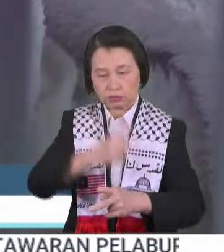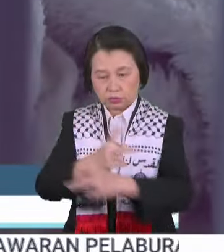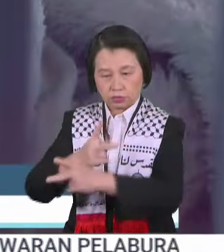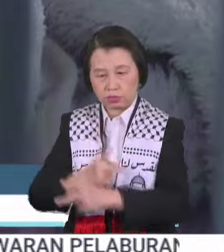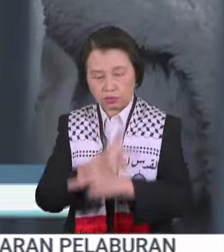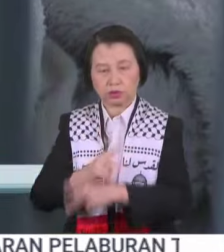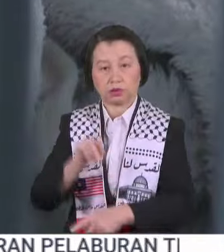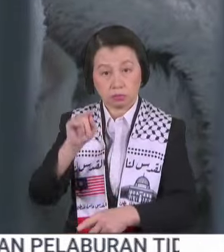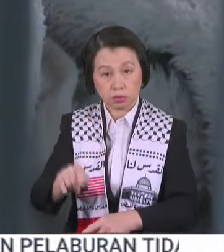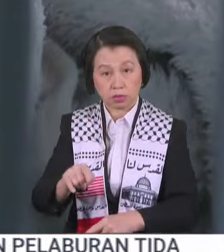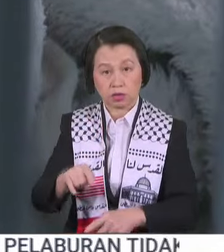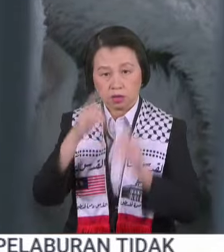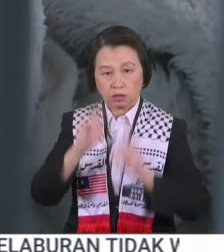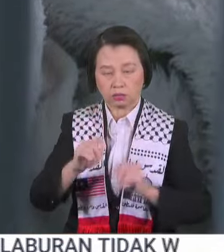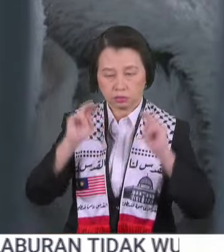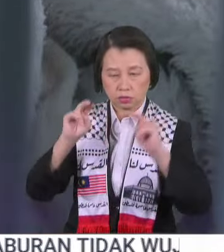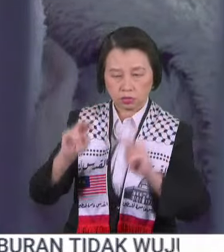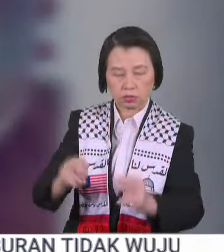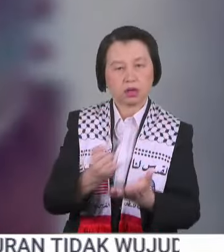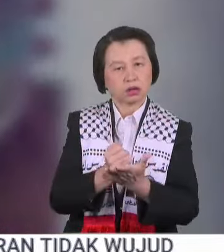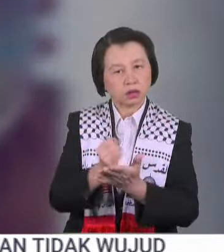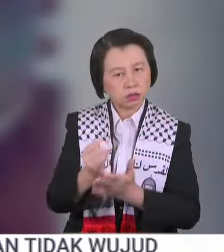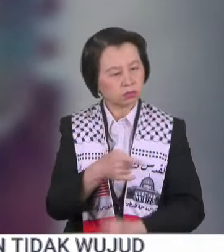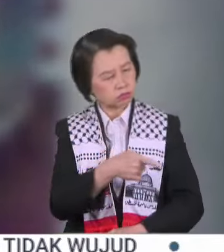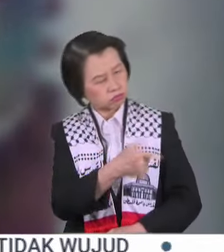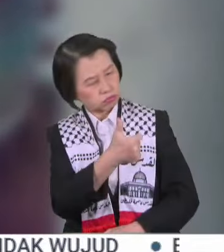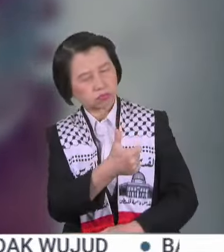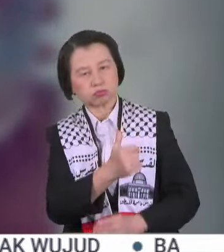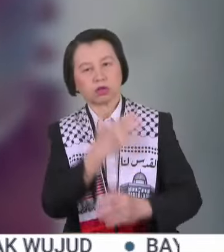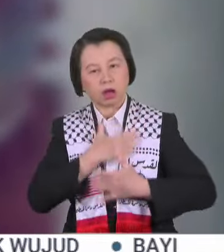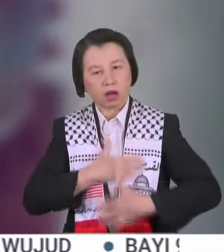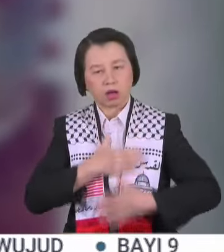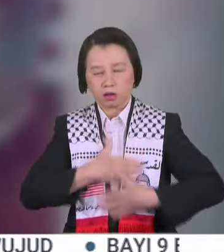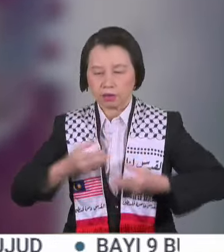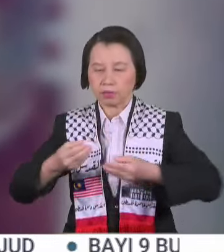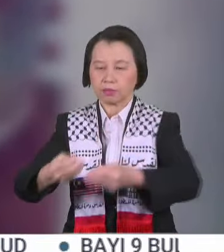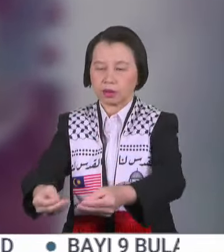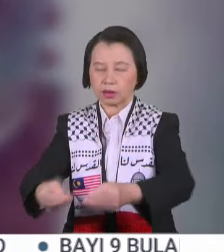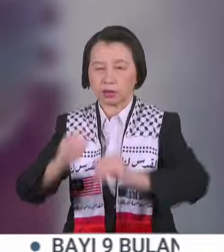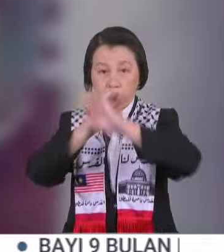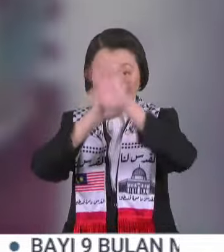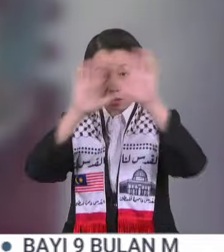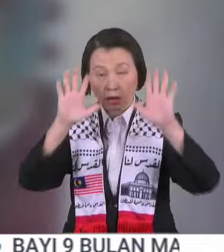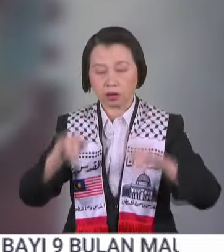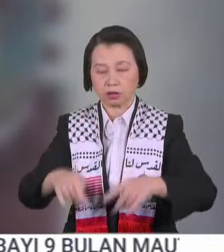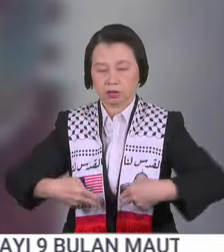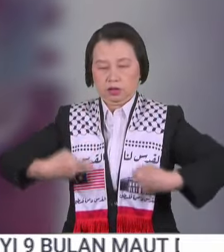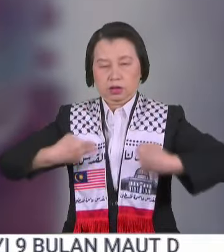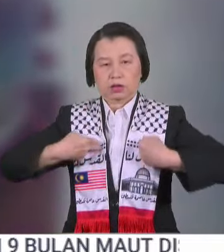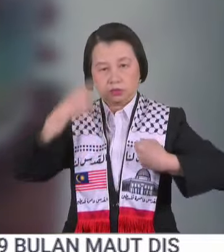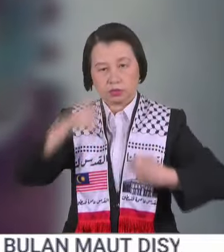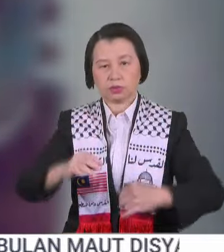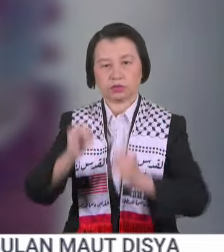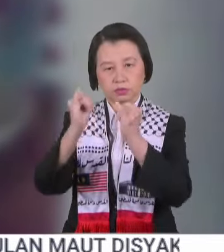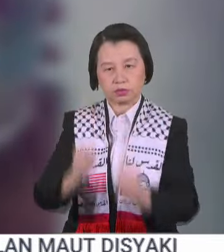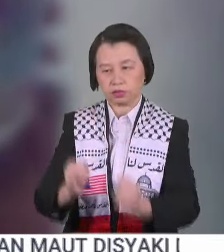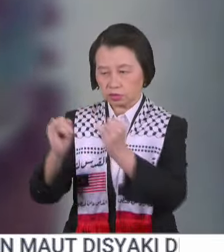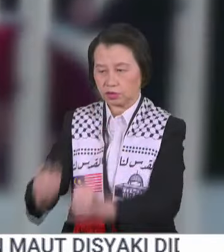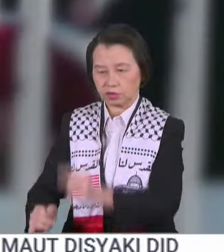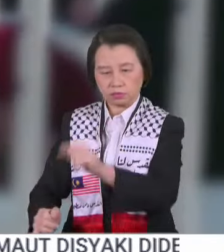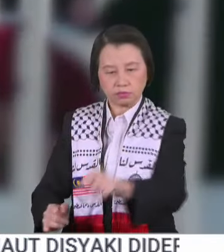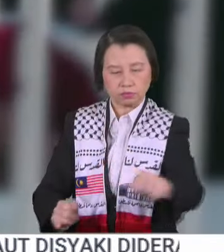mereka sememangnya memperlihatkan keikhlasan mereka dalam memberikan satu sinar kehidupan baru buat